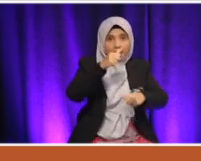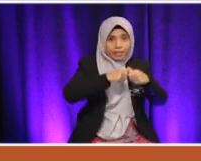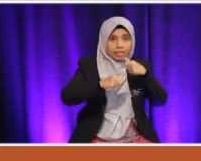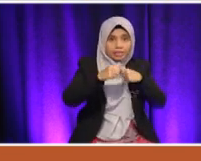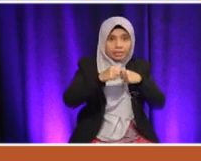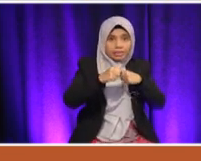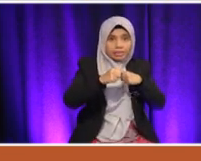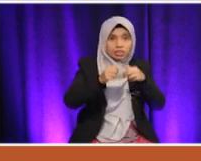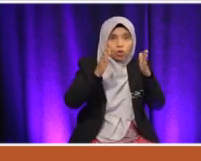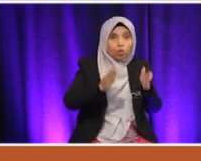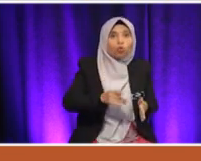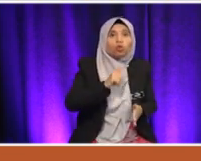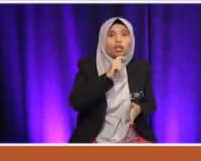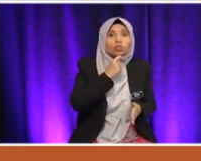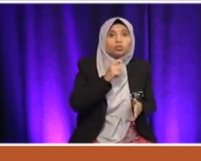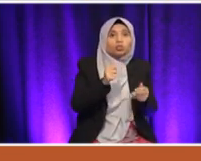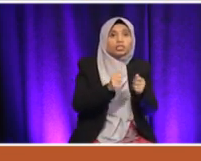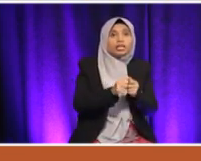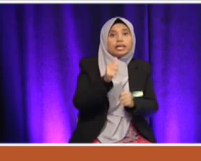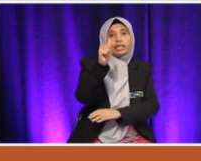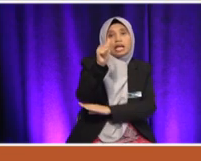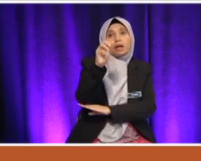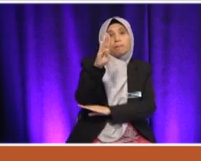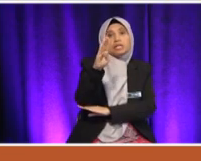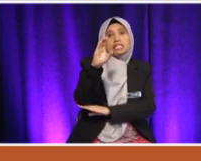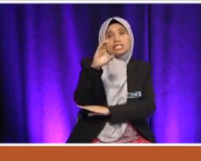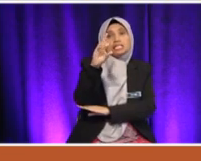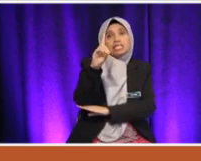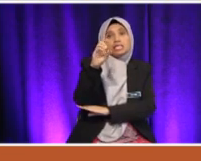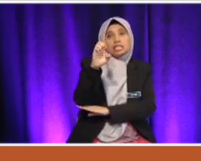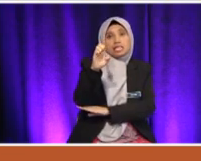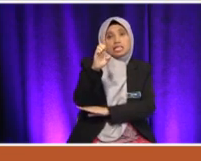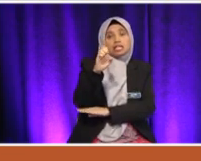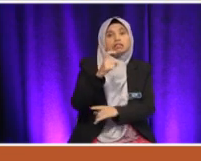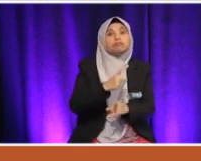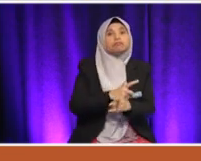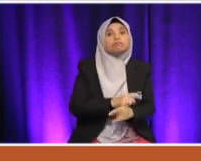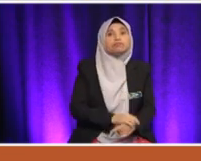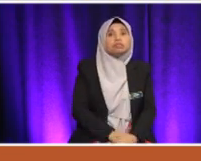menggunakan analisis abcde yang pertama